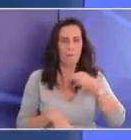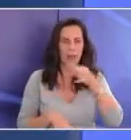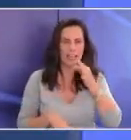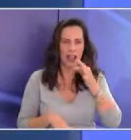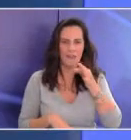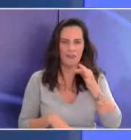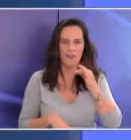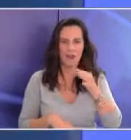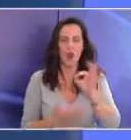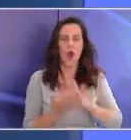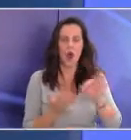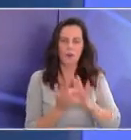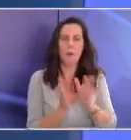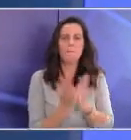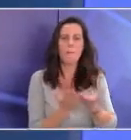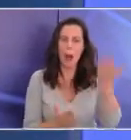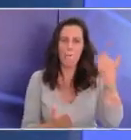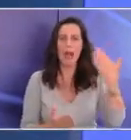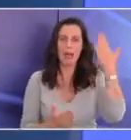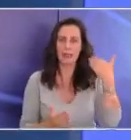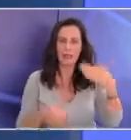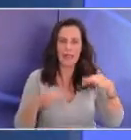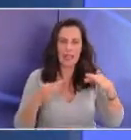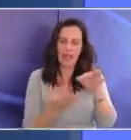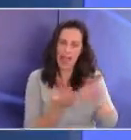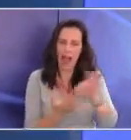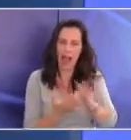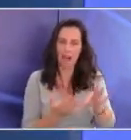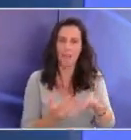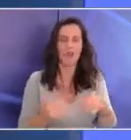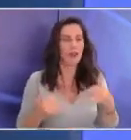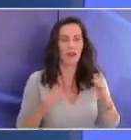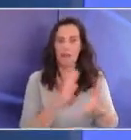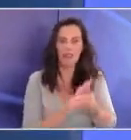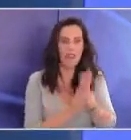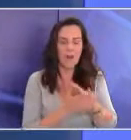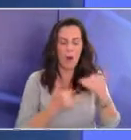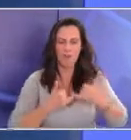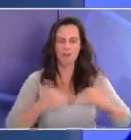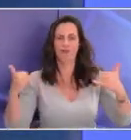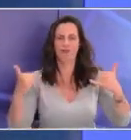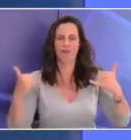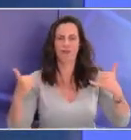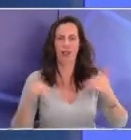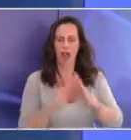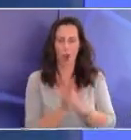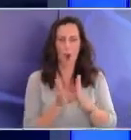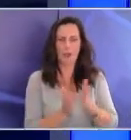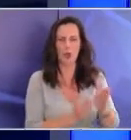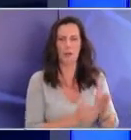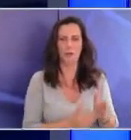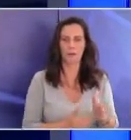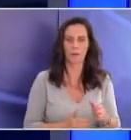את האימורים מהאנשים, רושמים, כמו שאמר אלי, על מחברת. רצית עלי. נגמר הסיפור. היום... הכל מסודר. הכל מסודר.